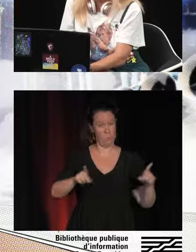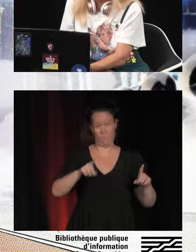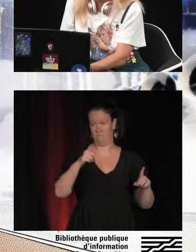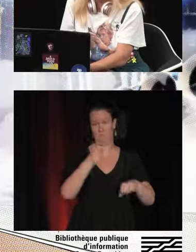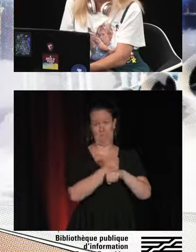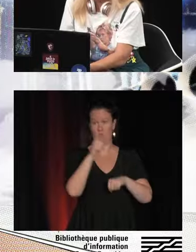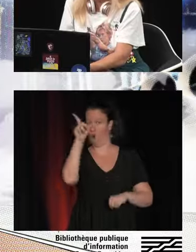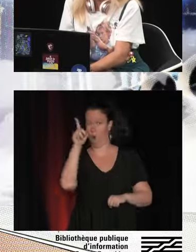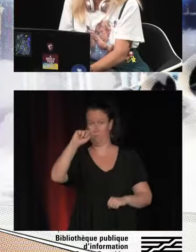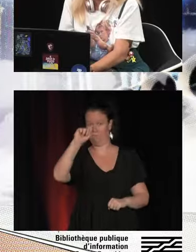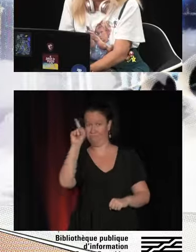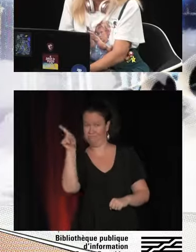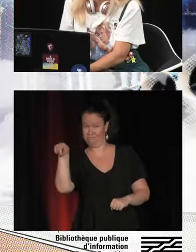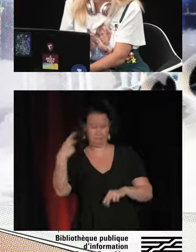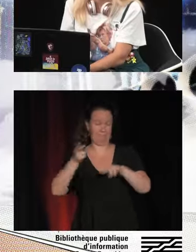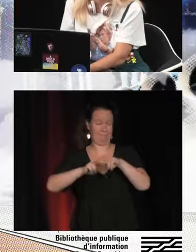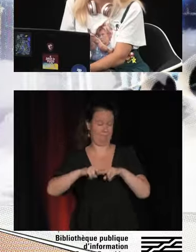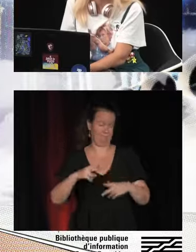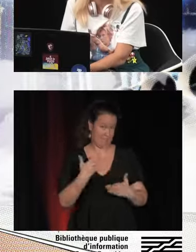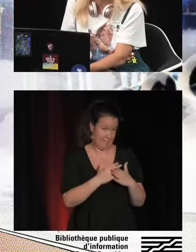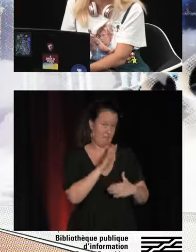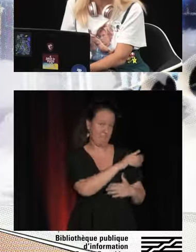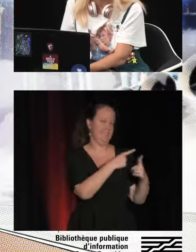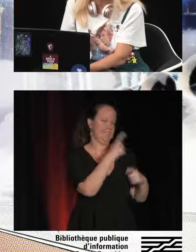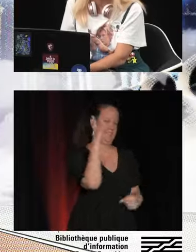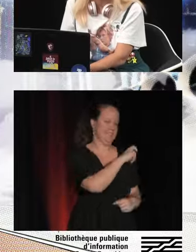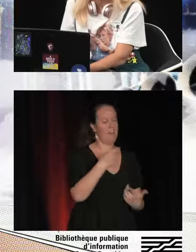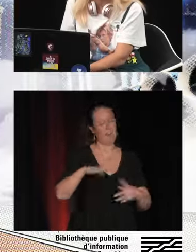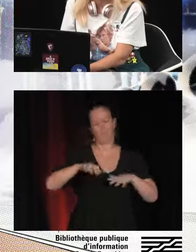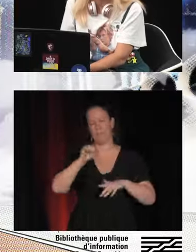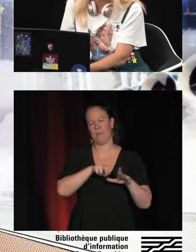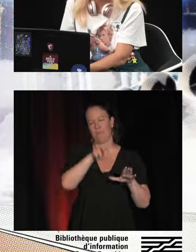fichu. Hop ! Allez, cette fois, c'est bien parti.